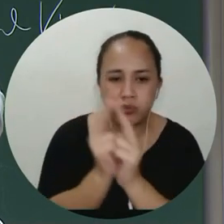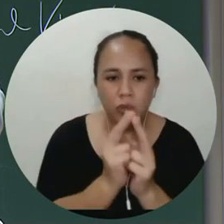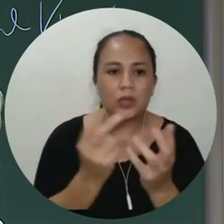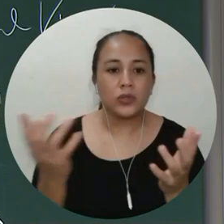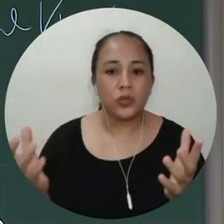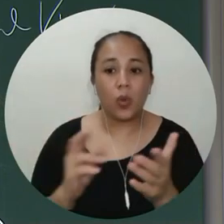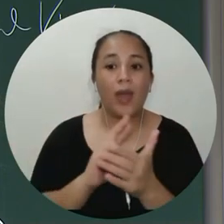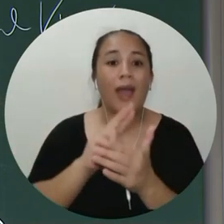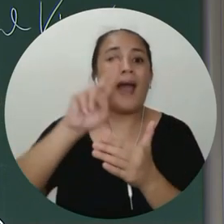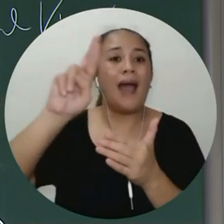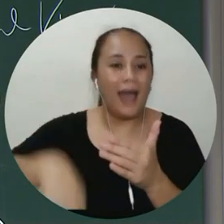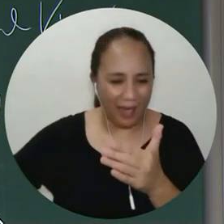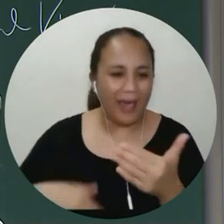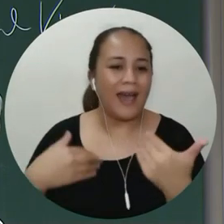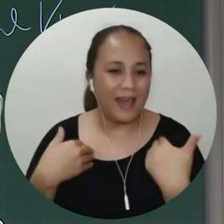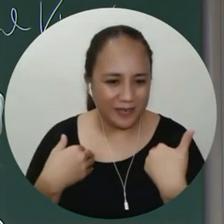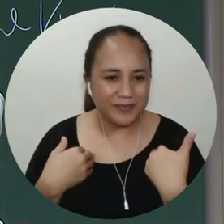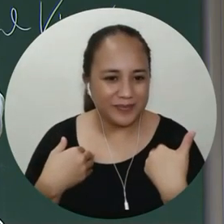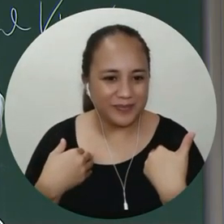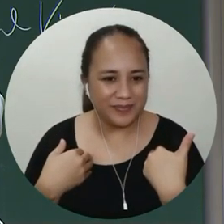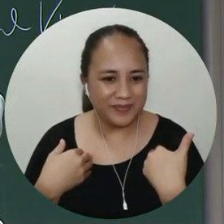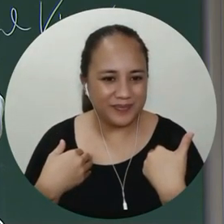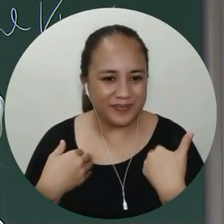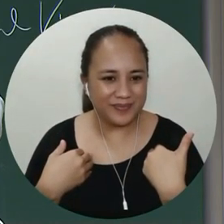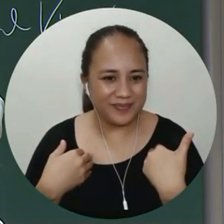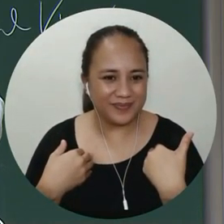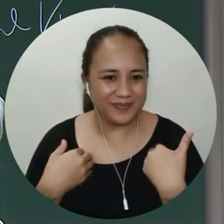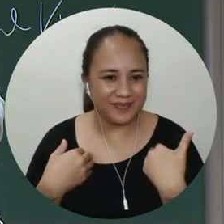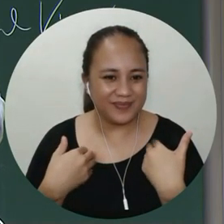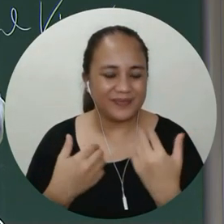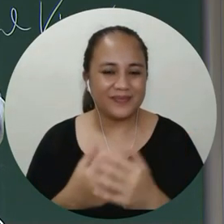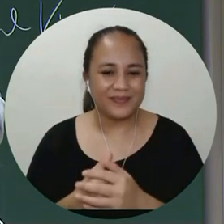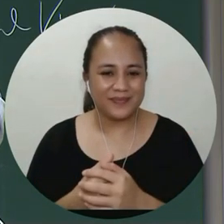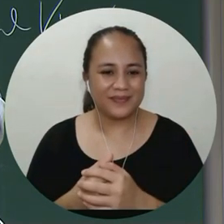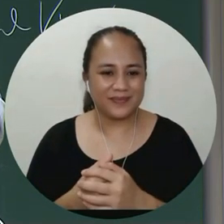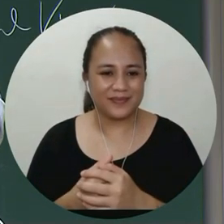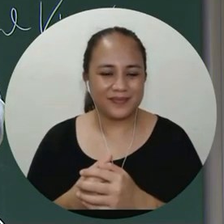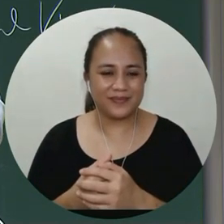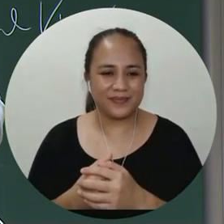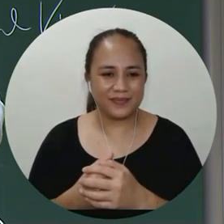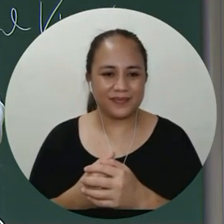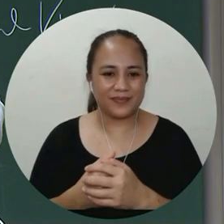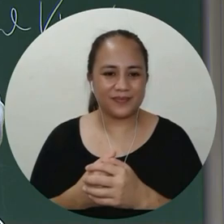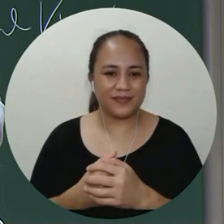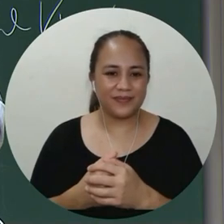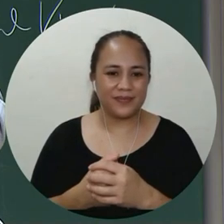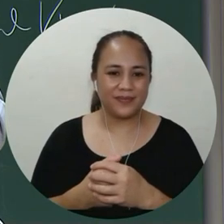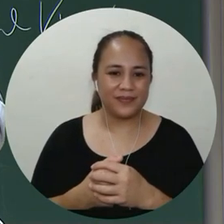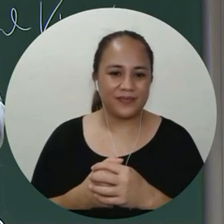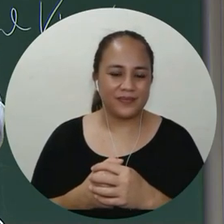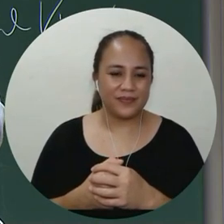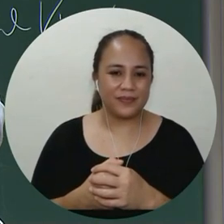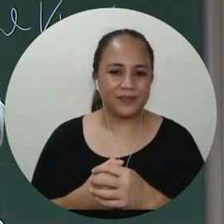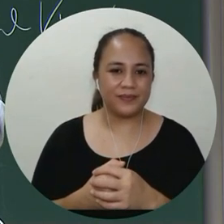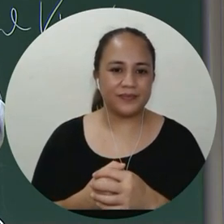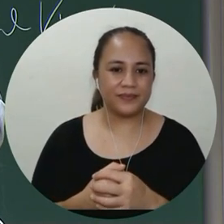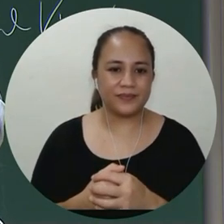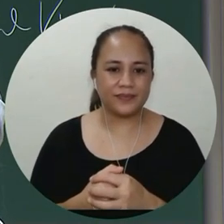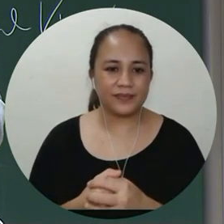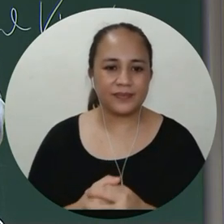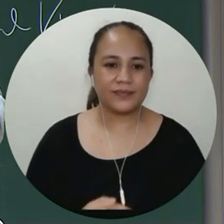this great result. 우리 필리핀 LTS에 참석한 모든 분들이 오늘